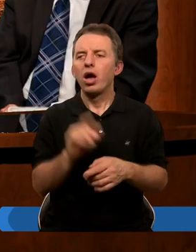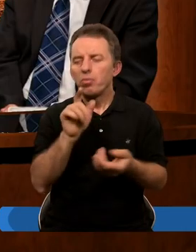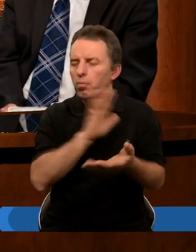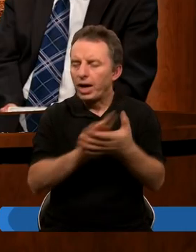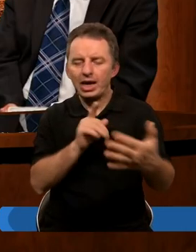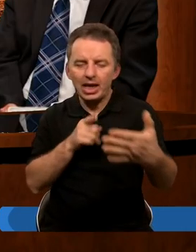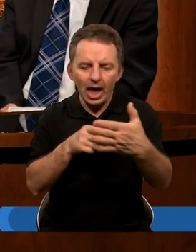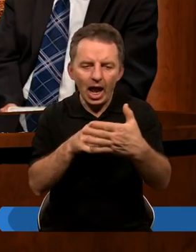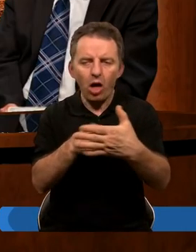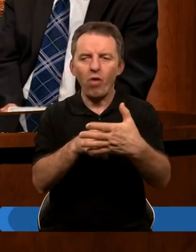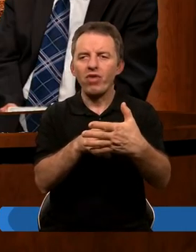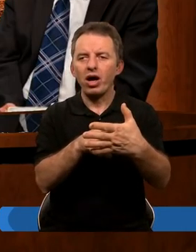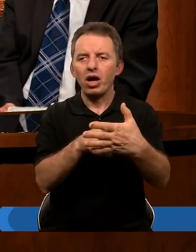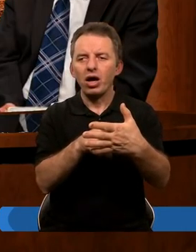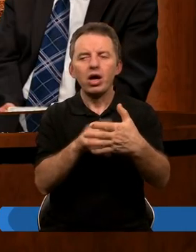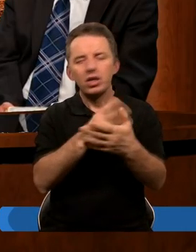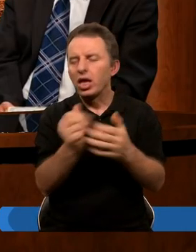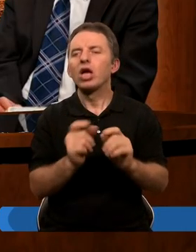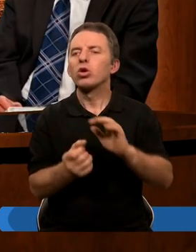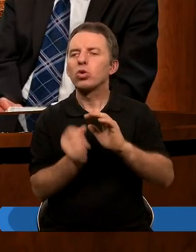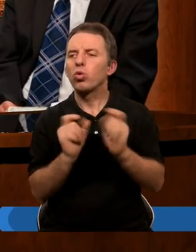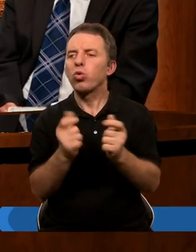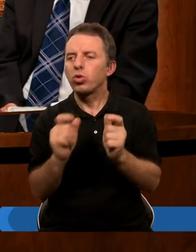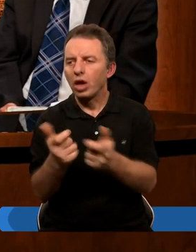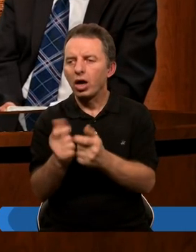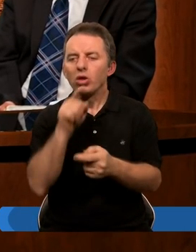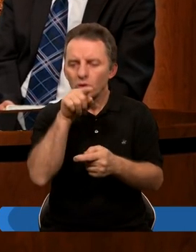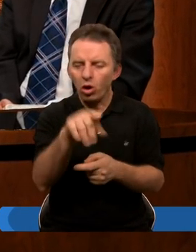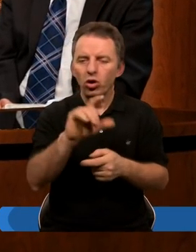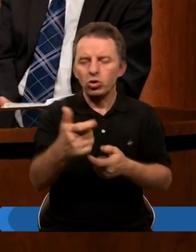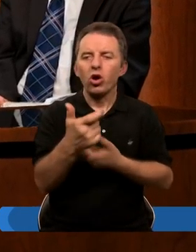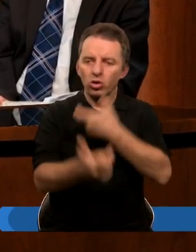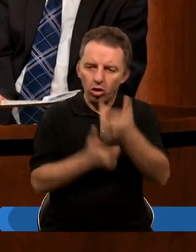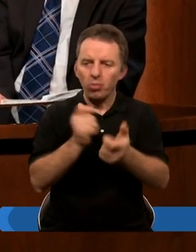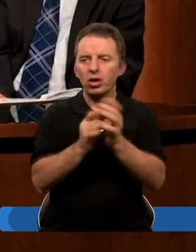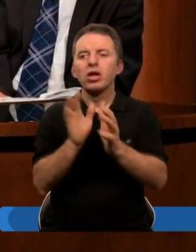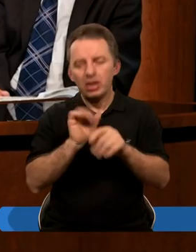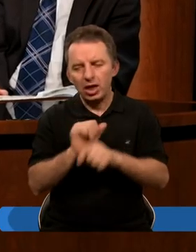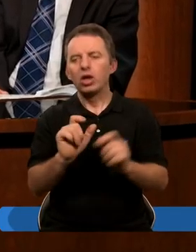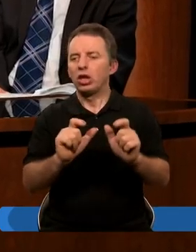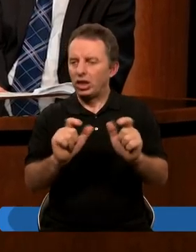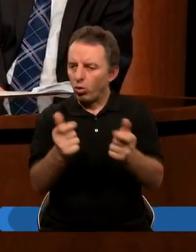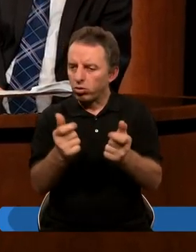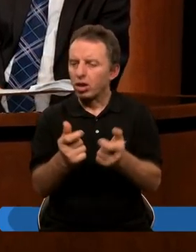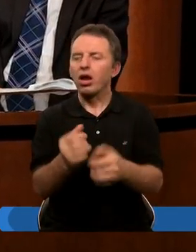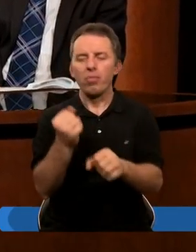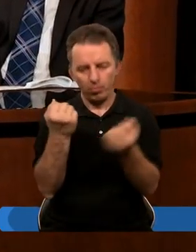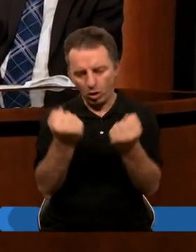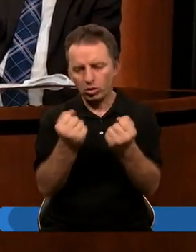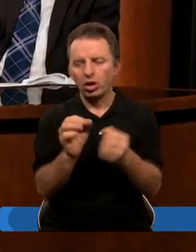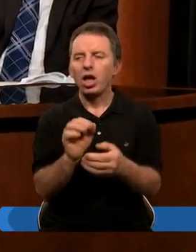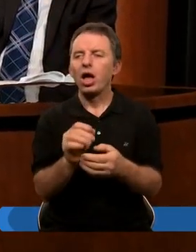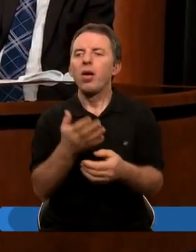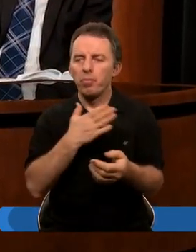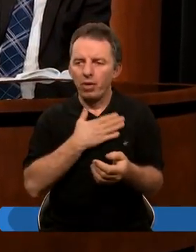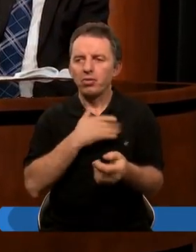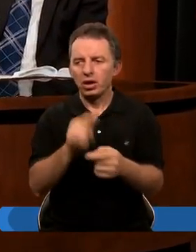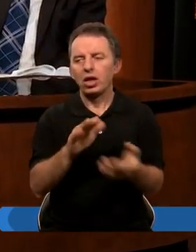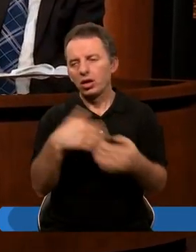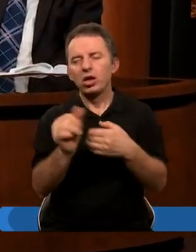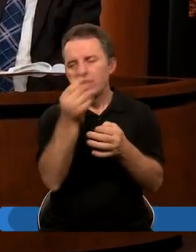bezcelowe i nieskuteczne. Natomiast to, co zrobił Jezus Chrystus, jest skuteczne, nawet do tego stopnia, że my